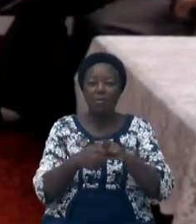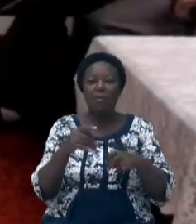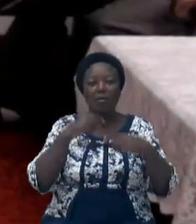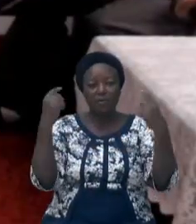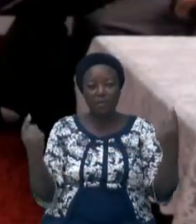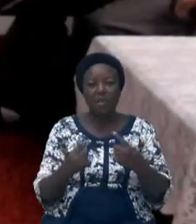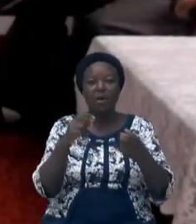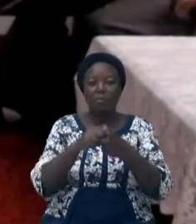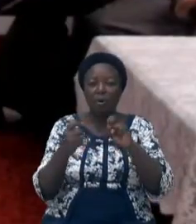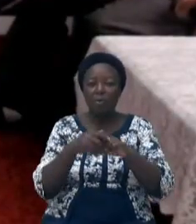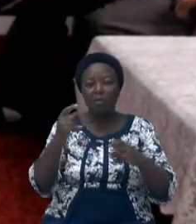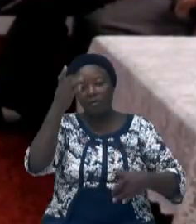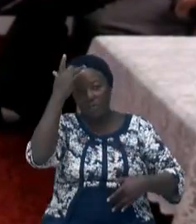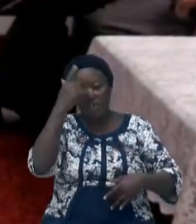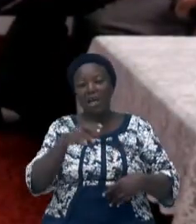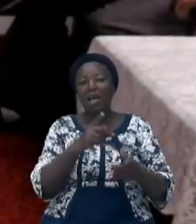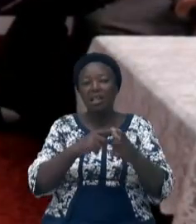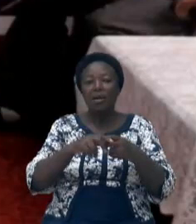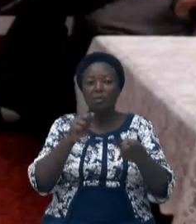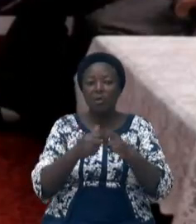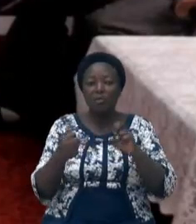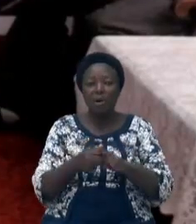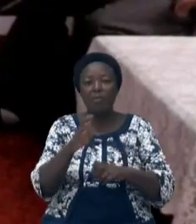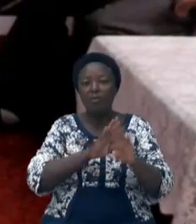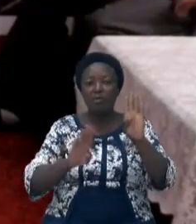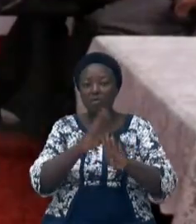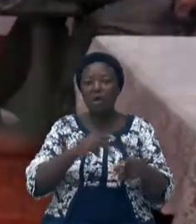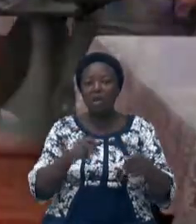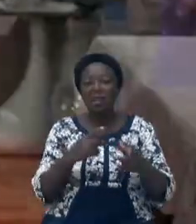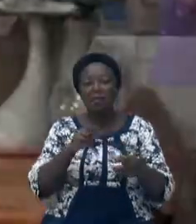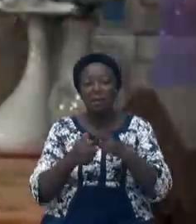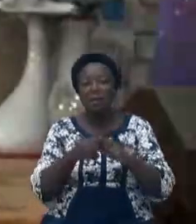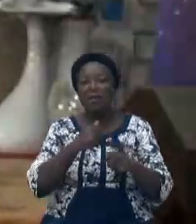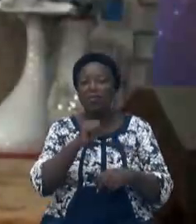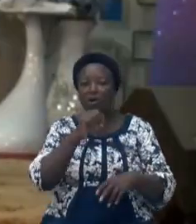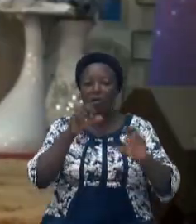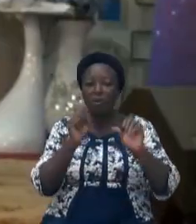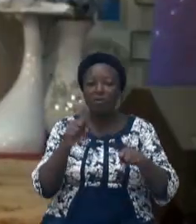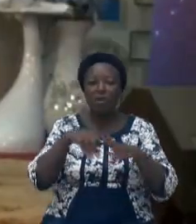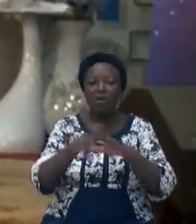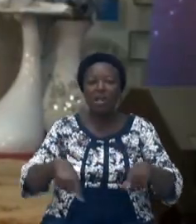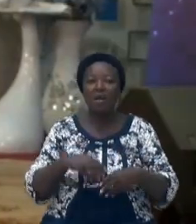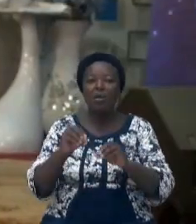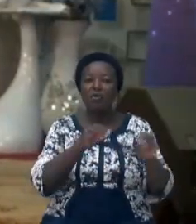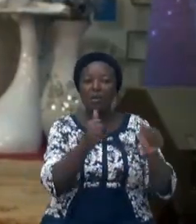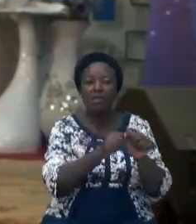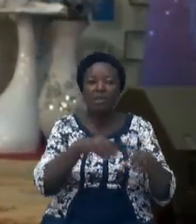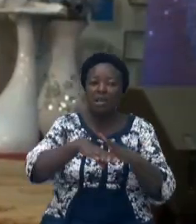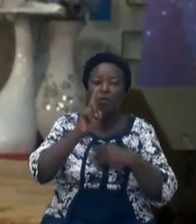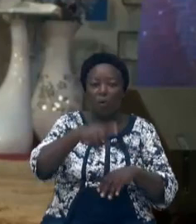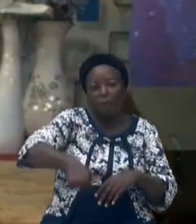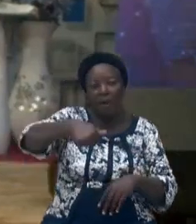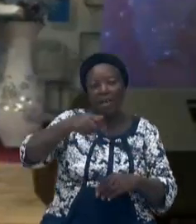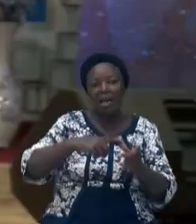tout ramasser le problème du péché les problèmes de la maladie le problème d'intimité les problèmes